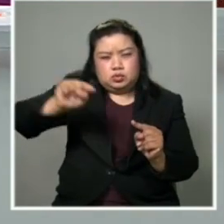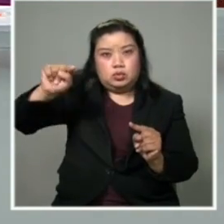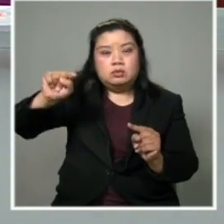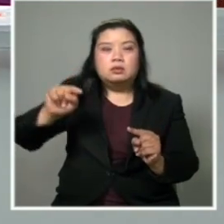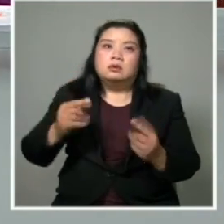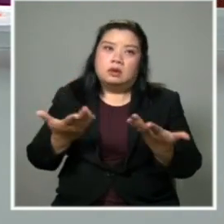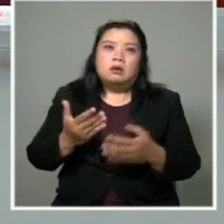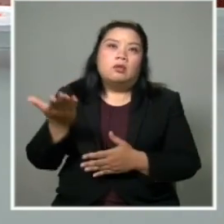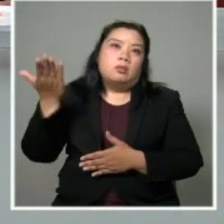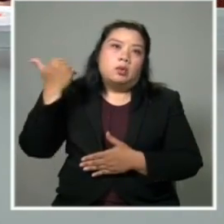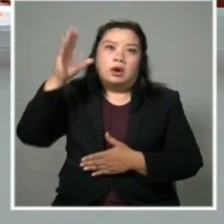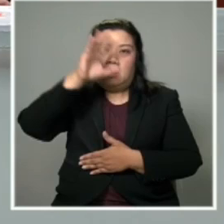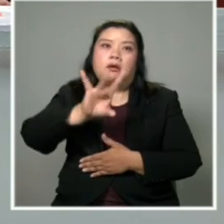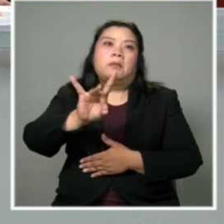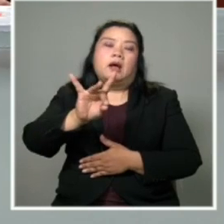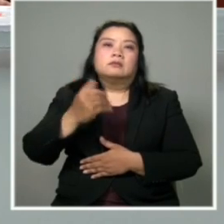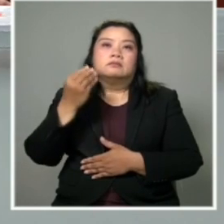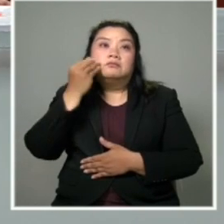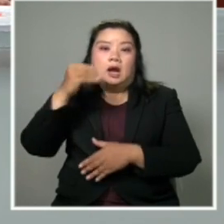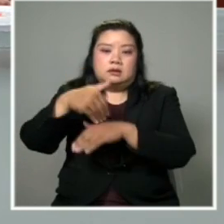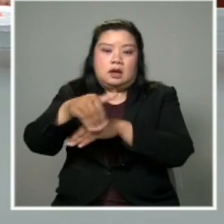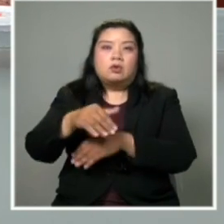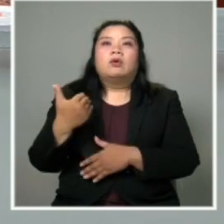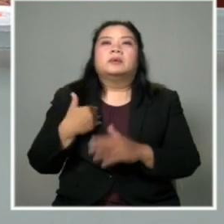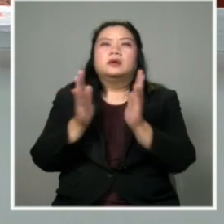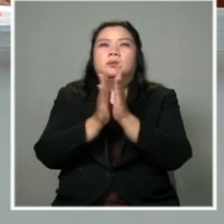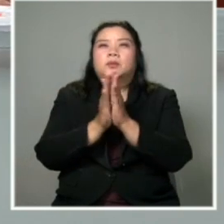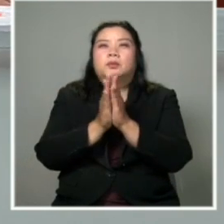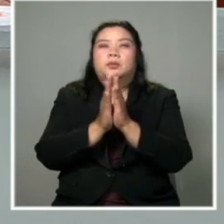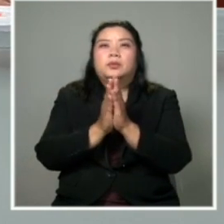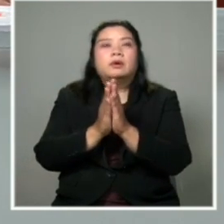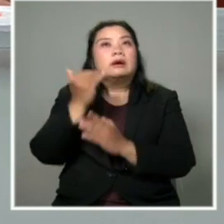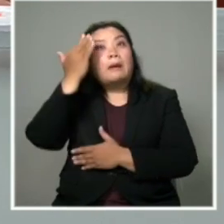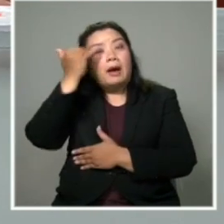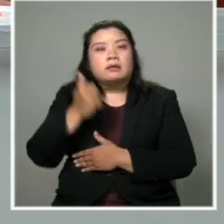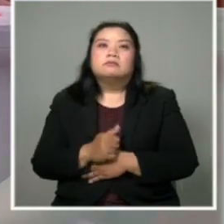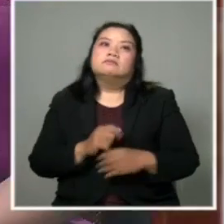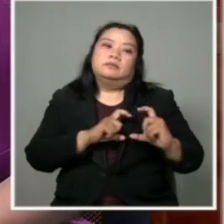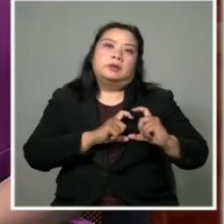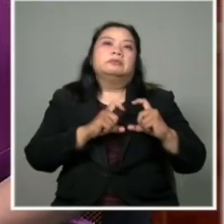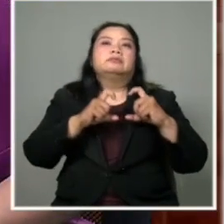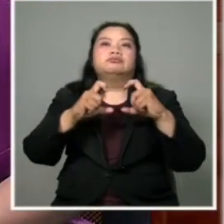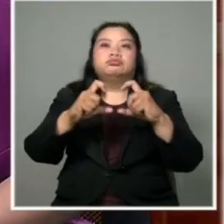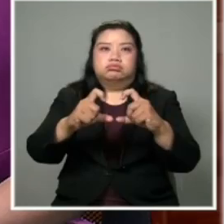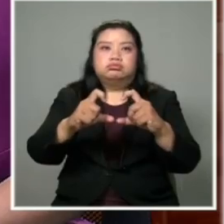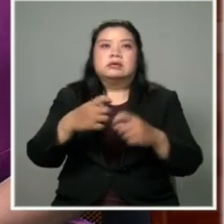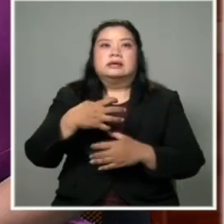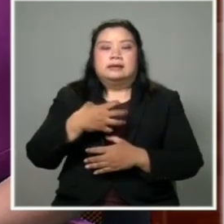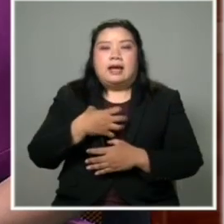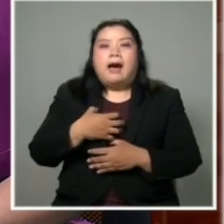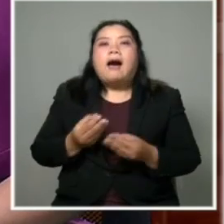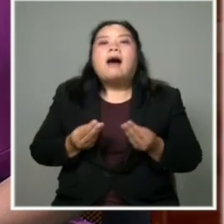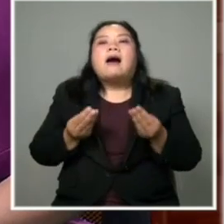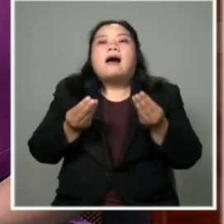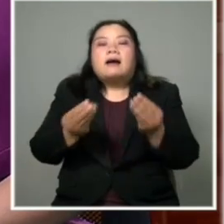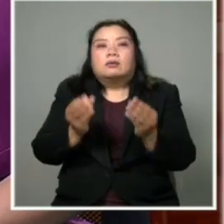2 ทุ่มหลายคนออกมาอยู่ที่หน้าระเบียงบ้านนะครับเราก็ปรบมือกันใหญ่เลยนะครับเพื่อเป็นสัญลักษณ์นะครับในการมอบกำลังใ